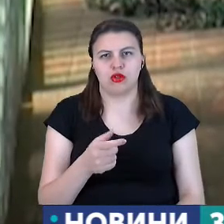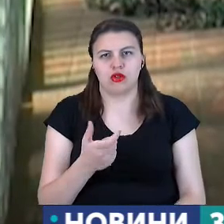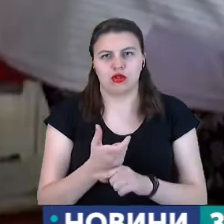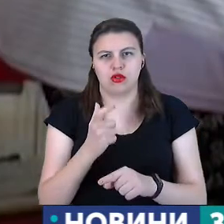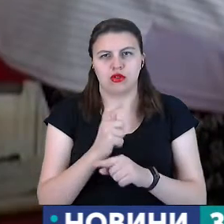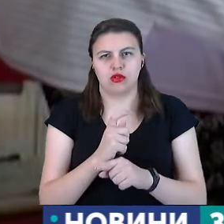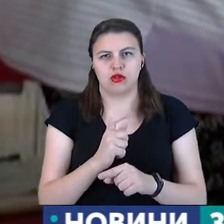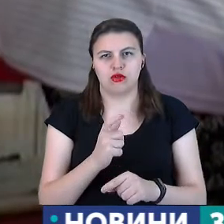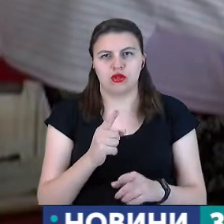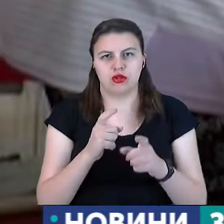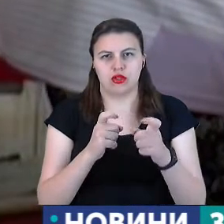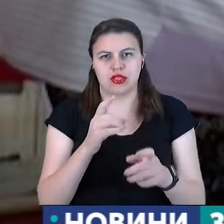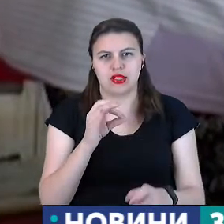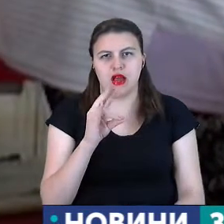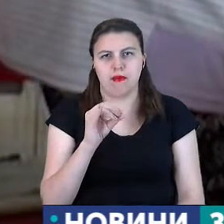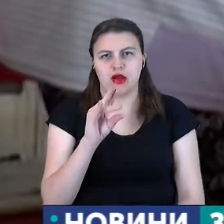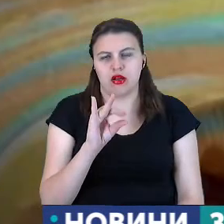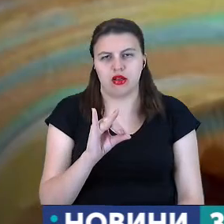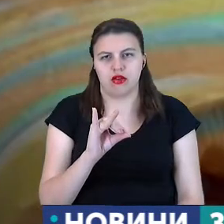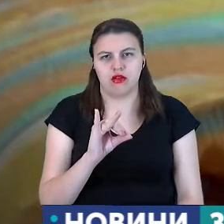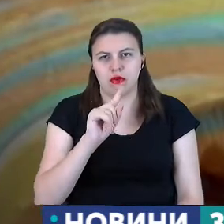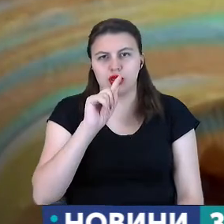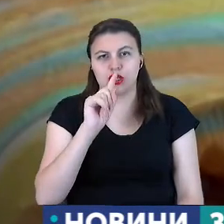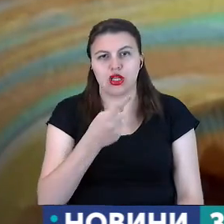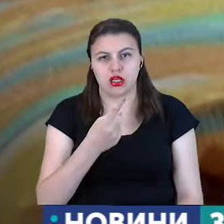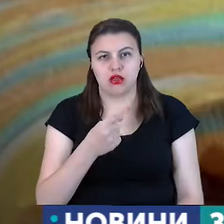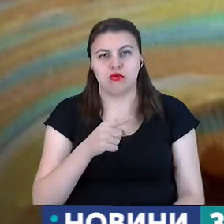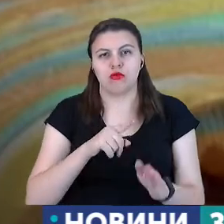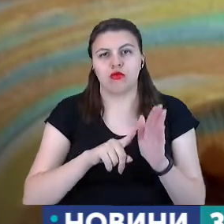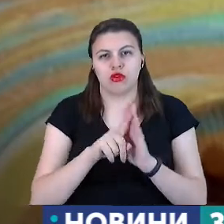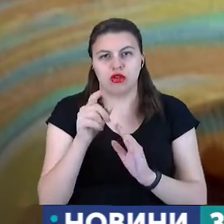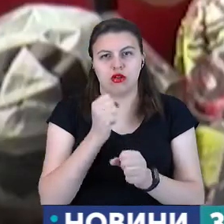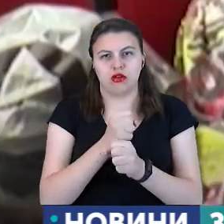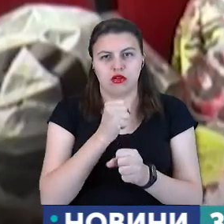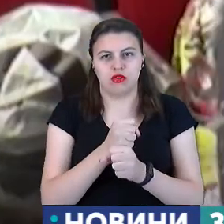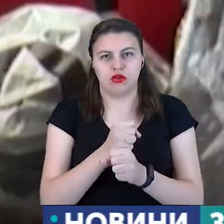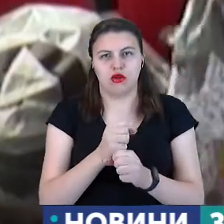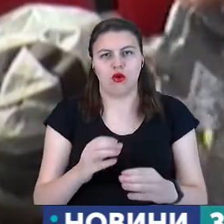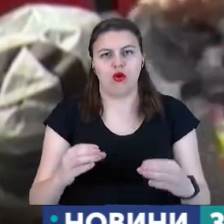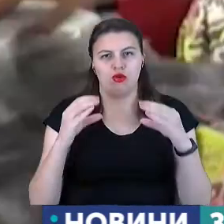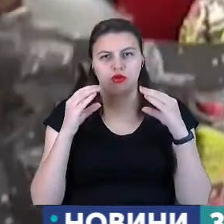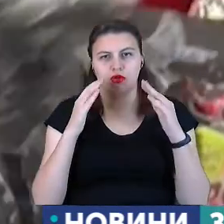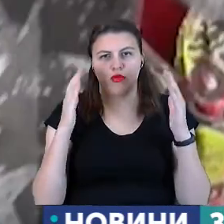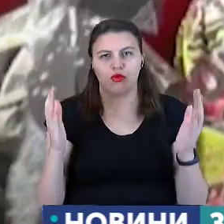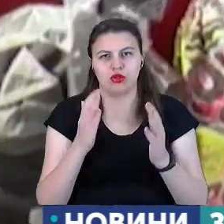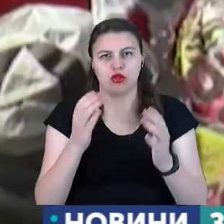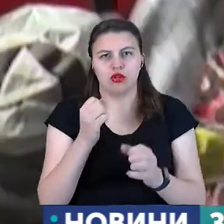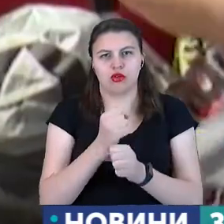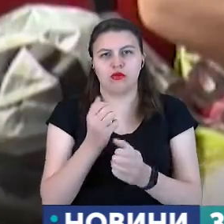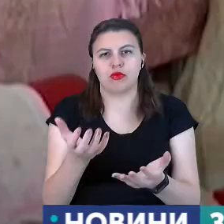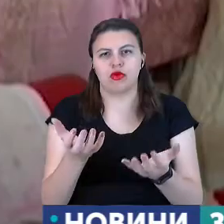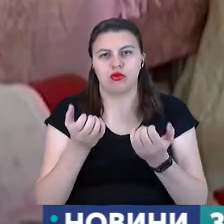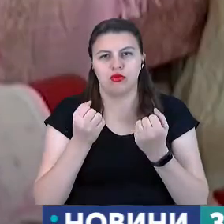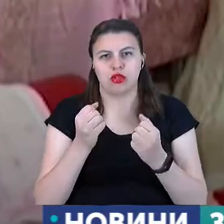снайпери стріляють. Майже рік, як почали виготовляти ще й ковдри та подушки. Для цього беруть обрізки матеріалів на меблевій